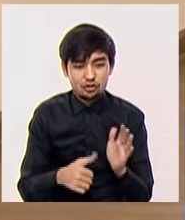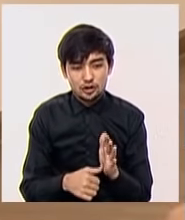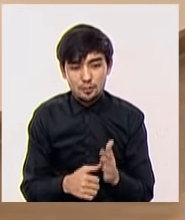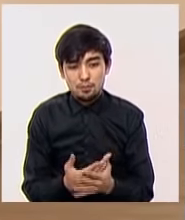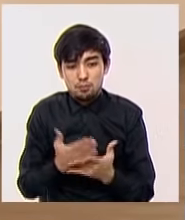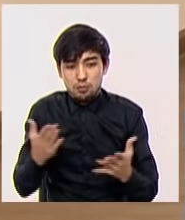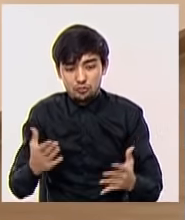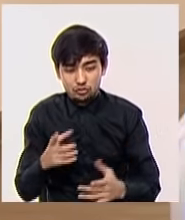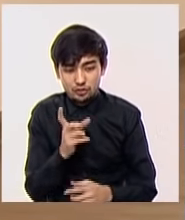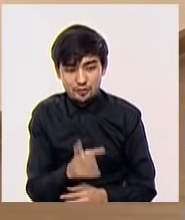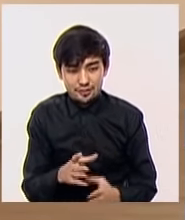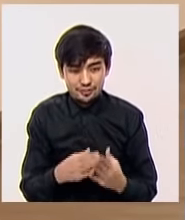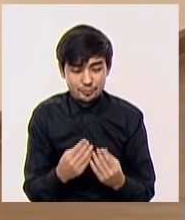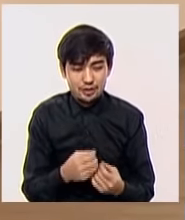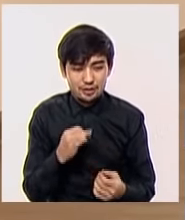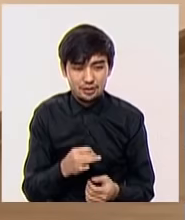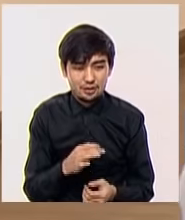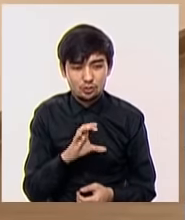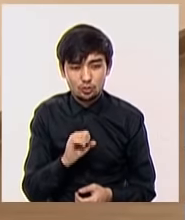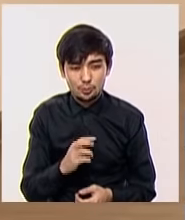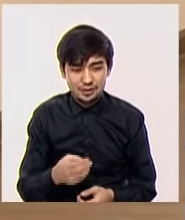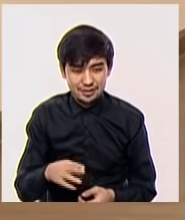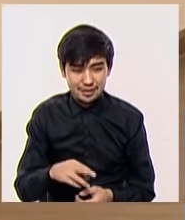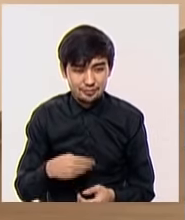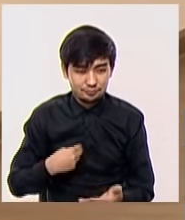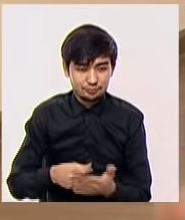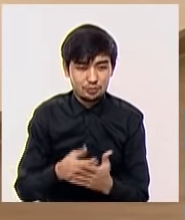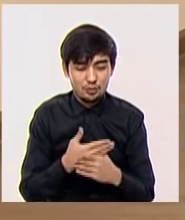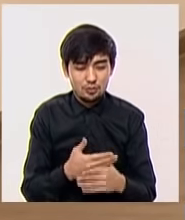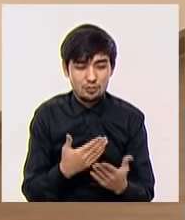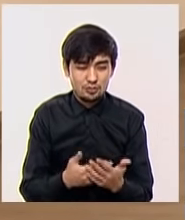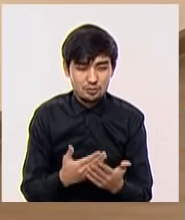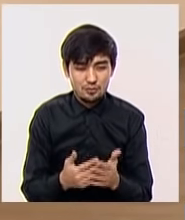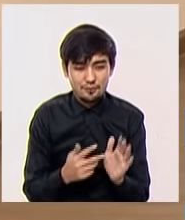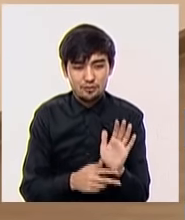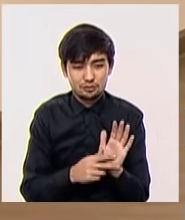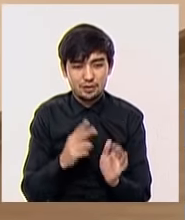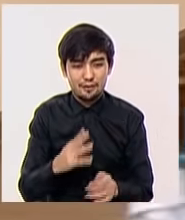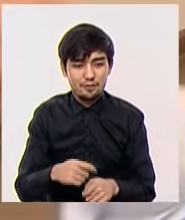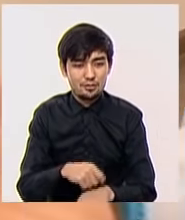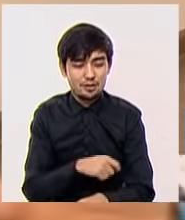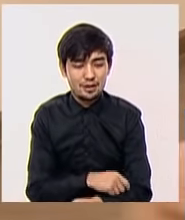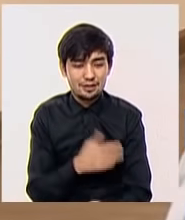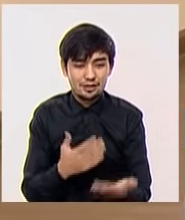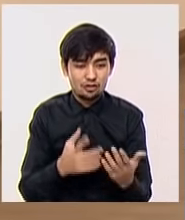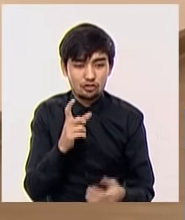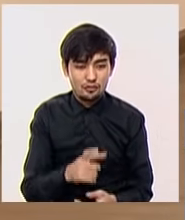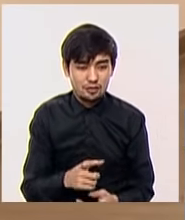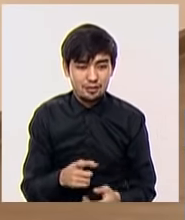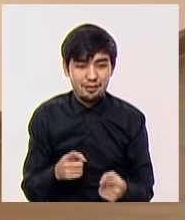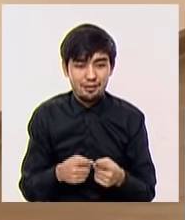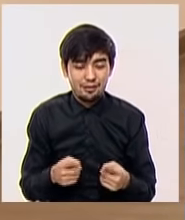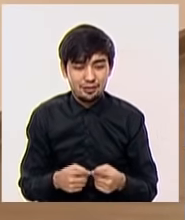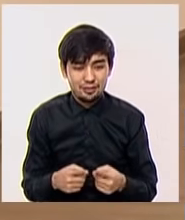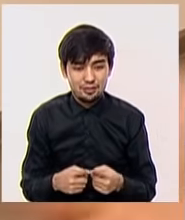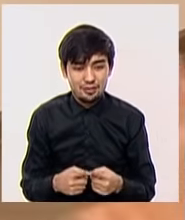площадь субсидируемые площадь не больше 80 квадратов если человек там арендует